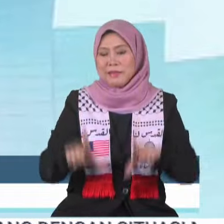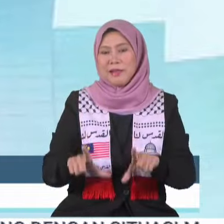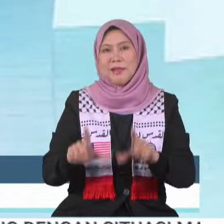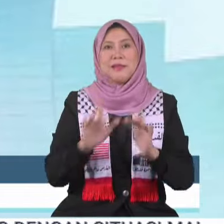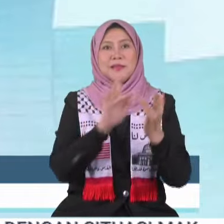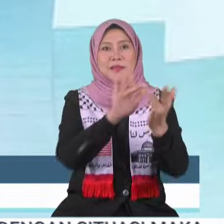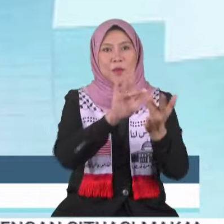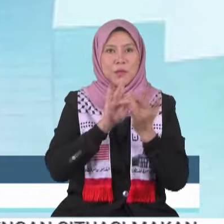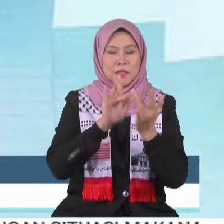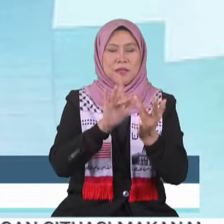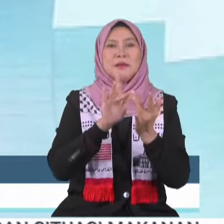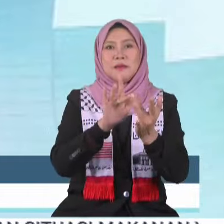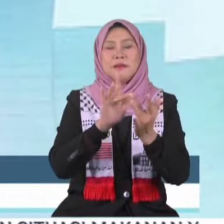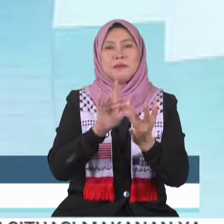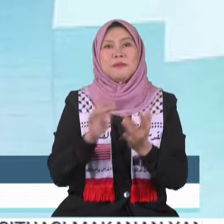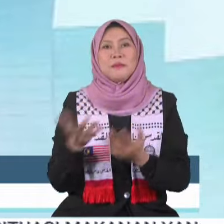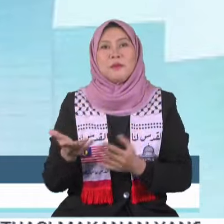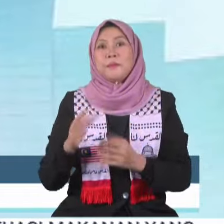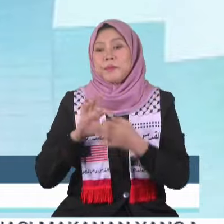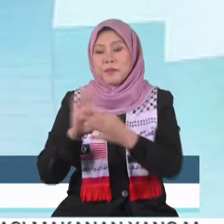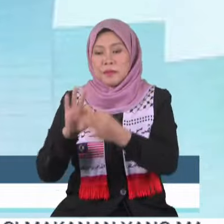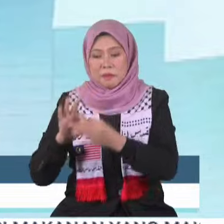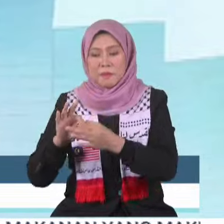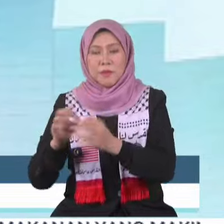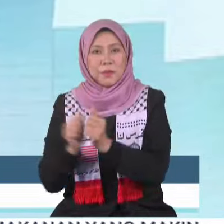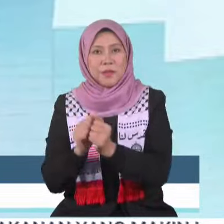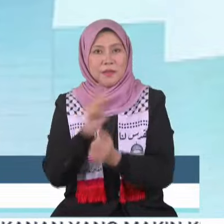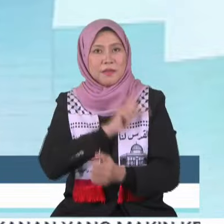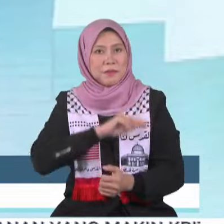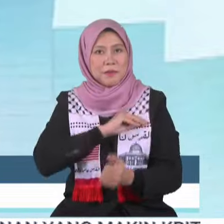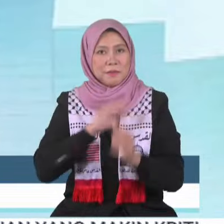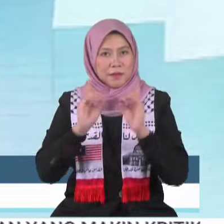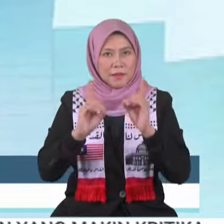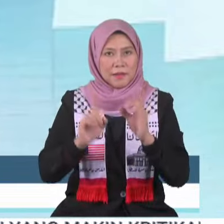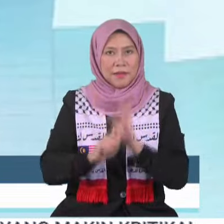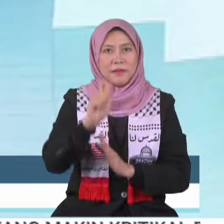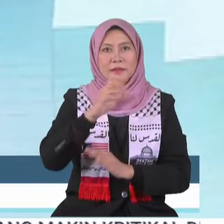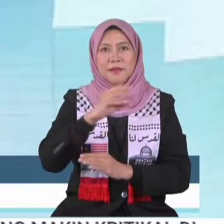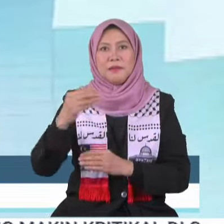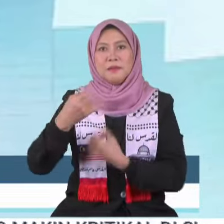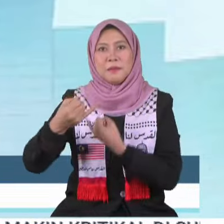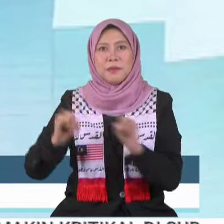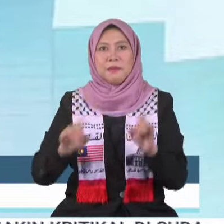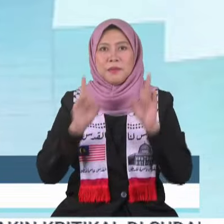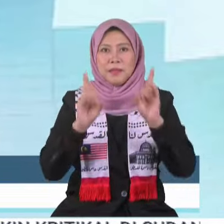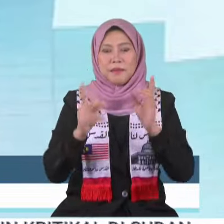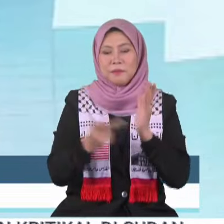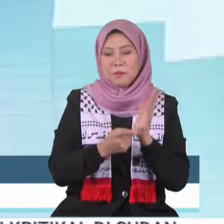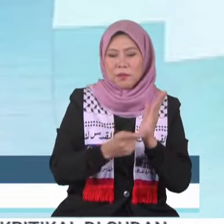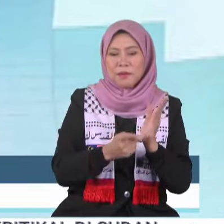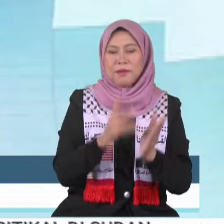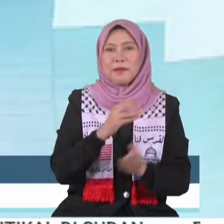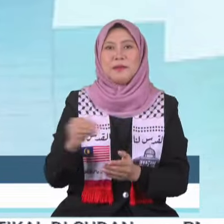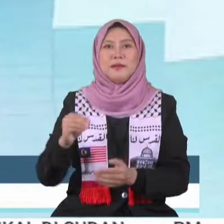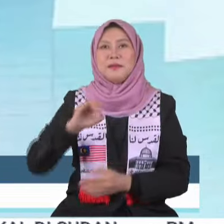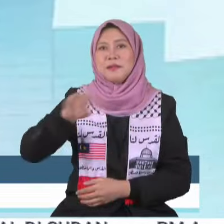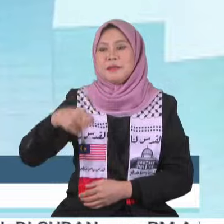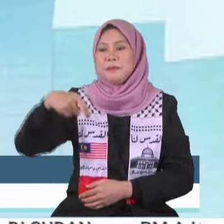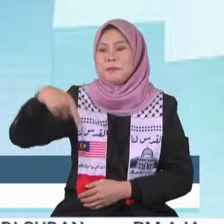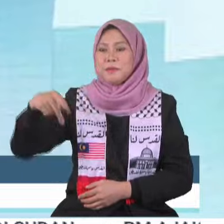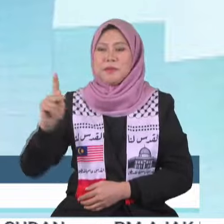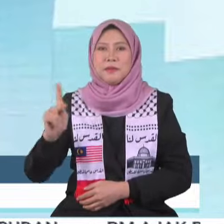Fundamentals. Program ini kerjasama antara Kementerian Pendidikan Tinggi dan Jabatan Pendidikan Politeknik dan Kolej Komuniti